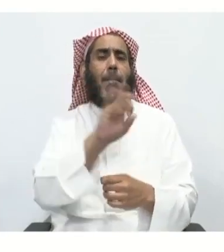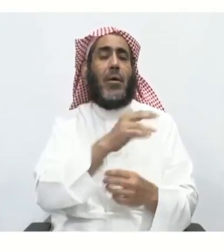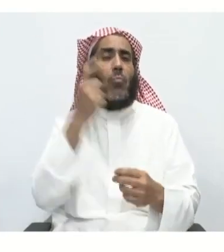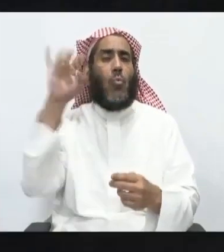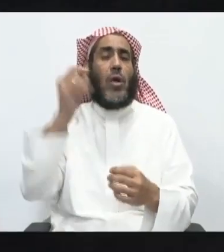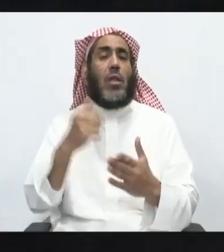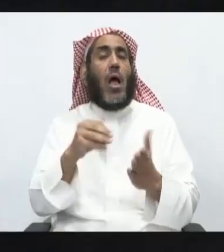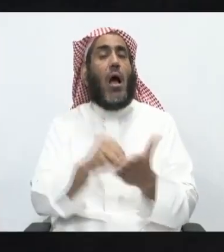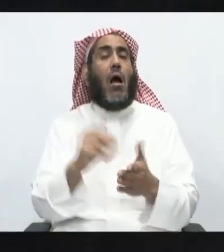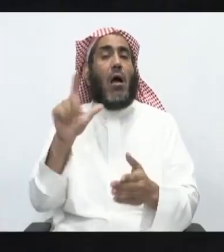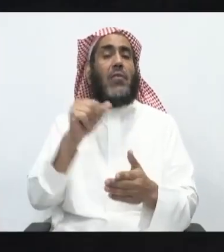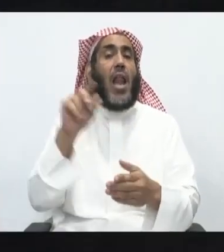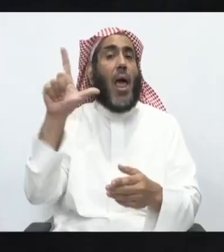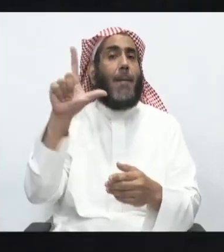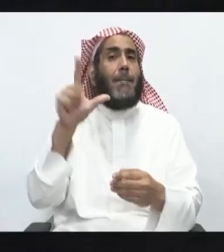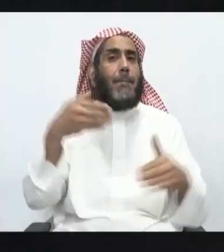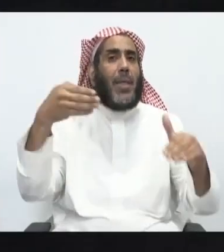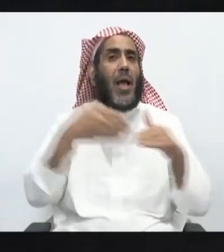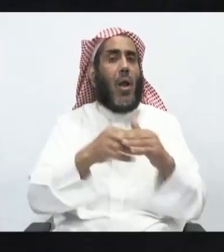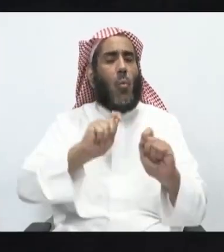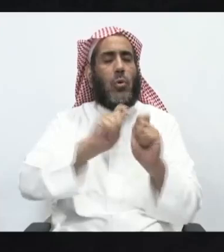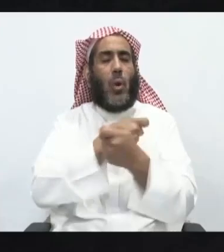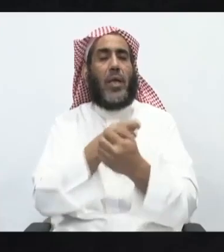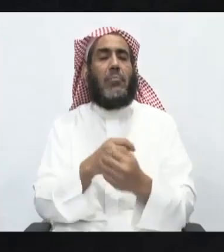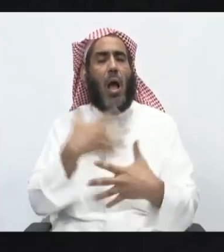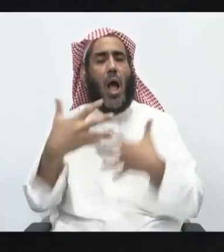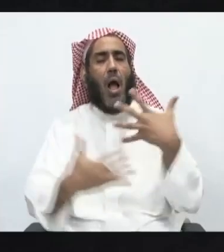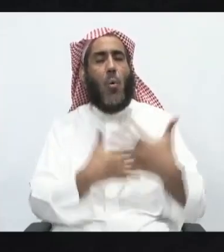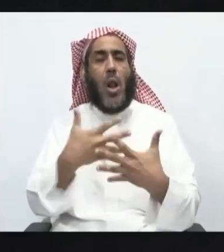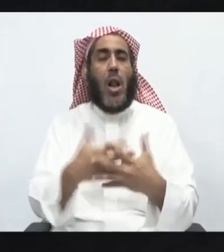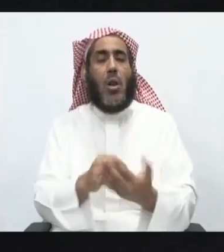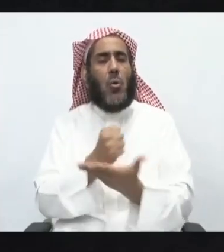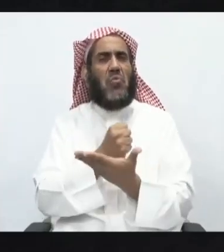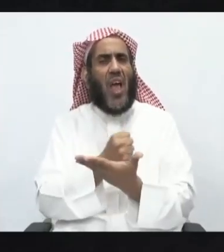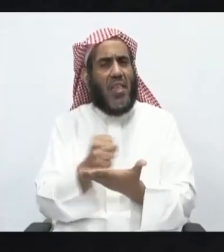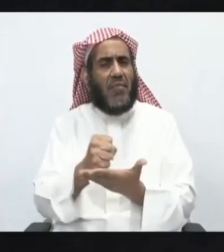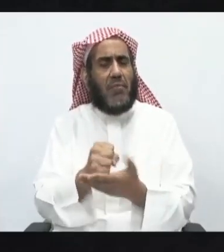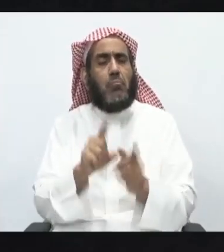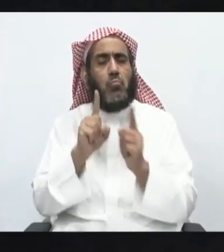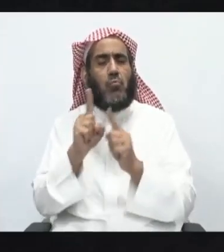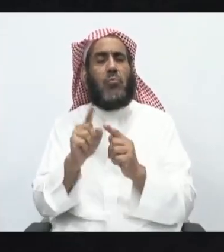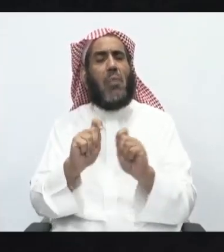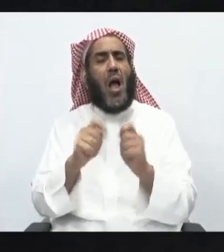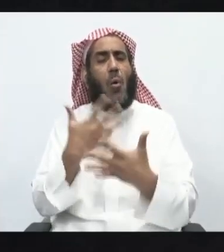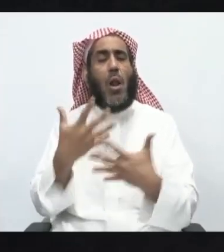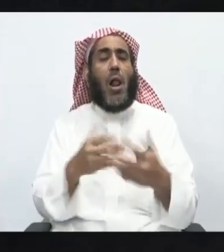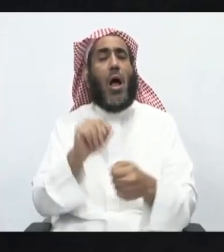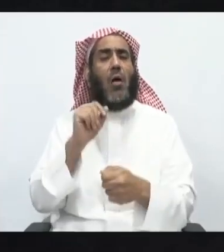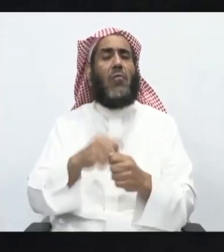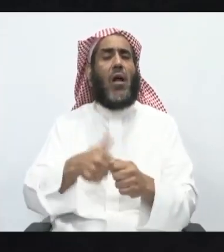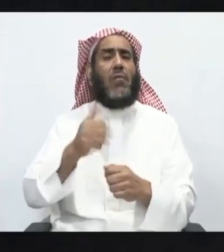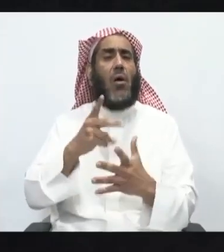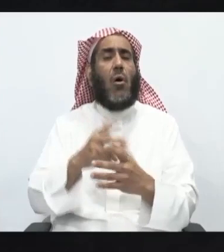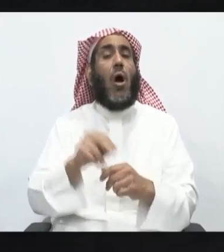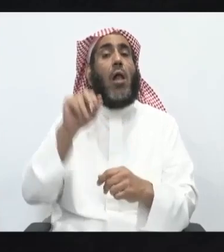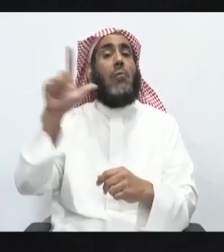منك ان تضع حرف جر اللام وتغير و تحذف ان كان هناك حذف الف او ان هناك